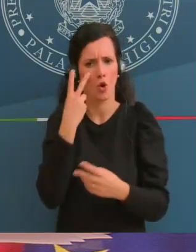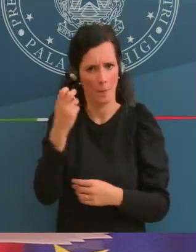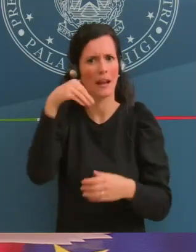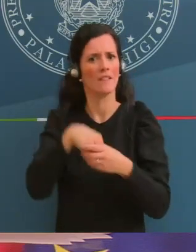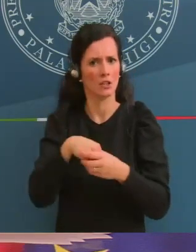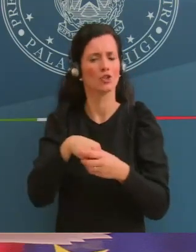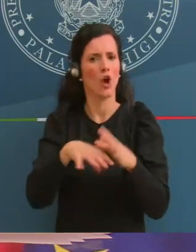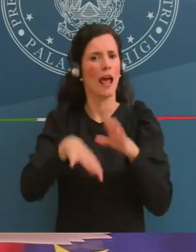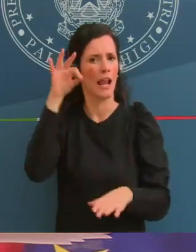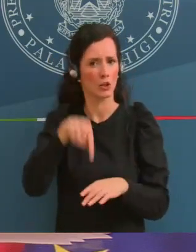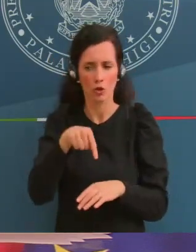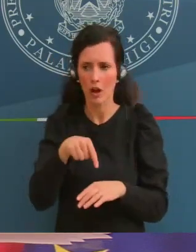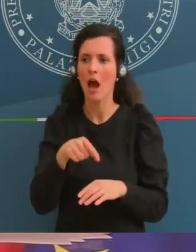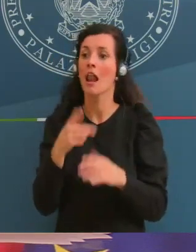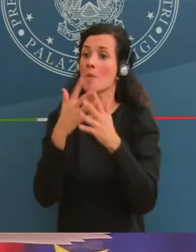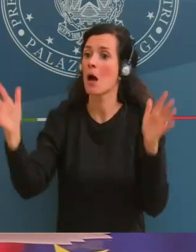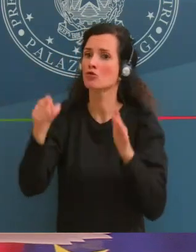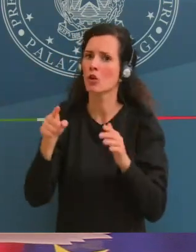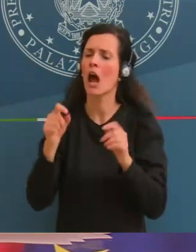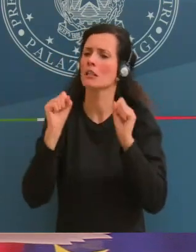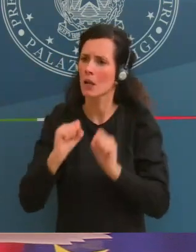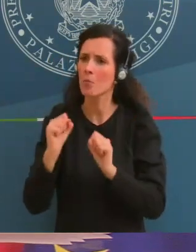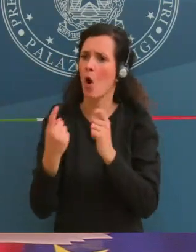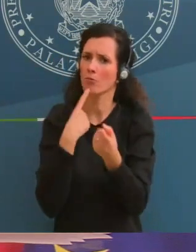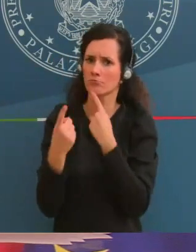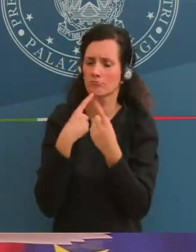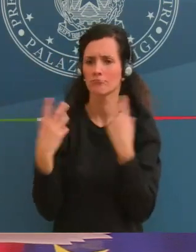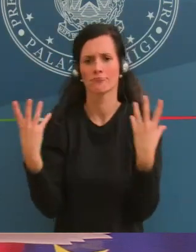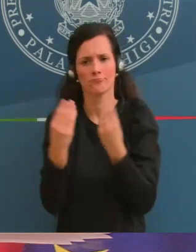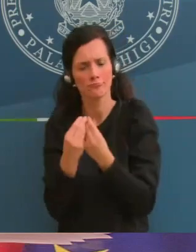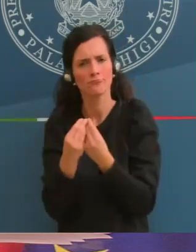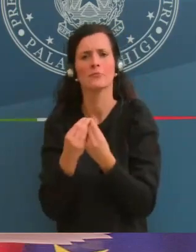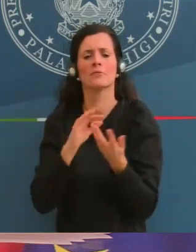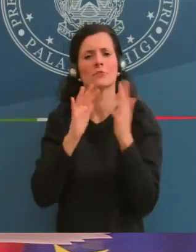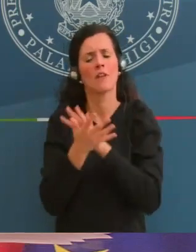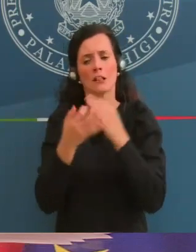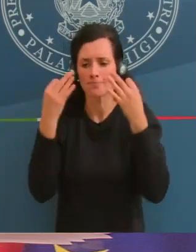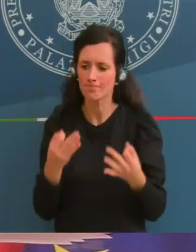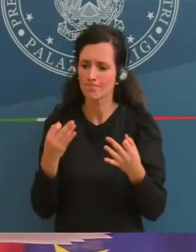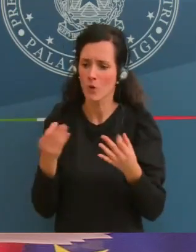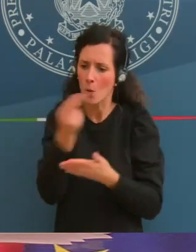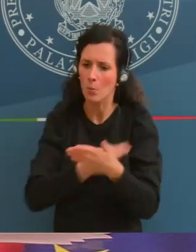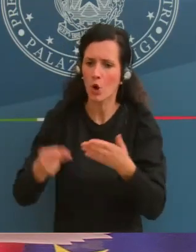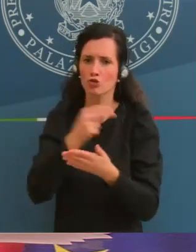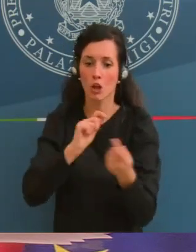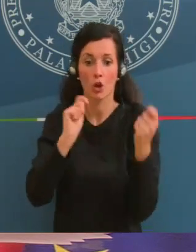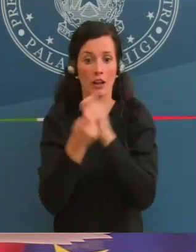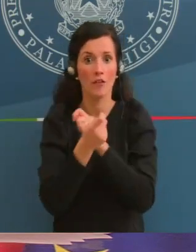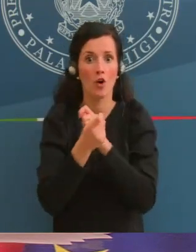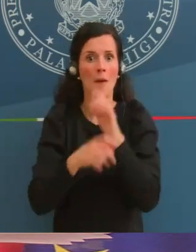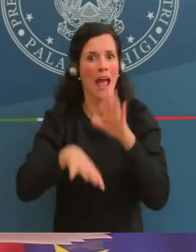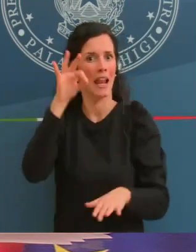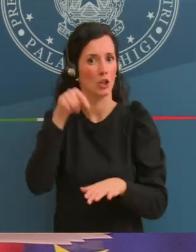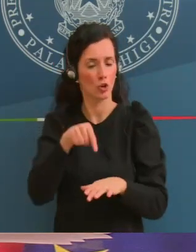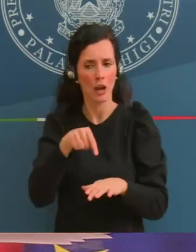elettorale ma non solo questo discuteremo di tutto e sono convinto che sapremo trovare la sintesi necessaria e